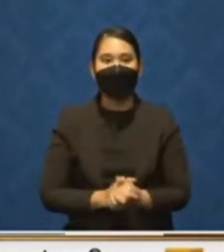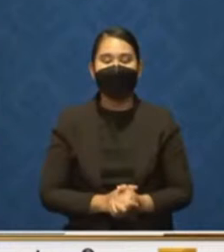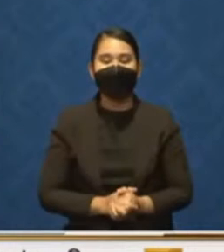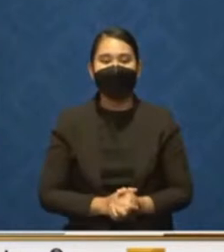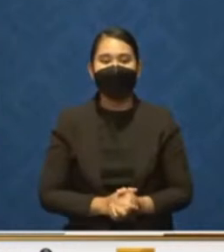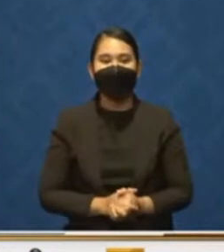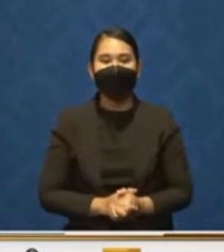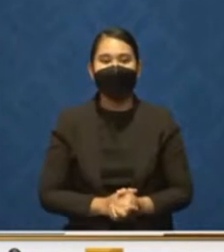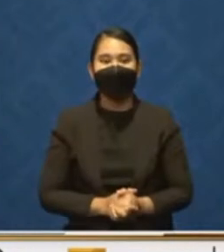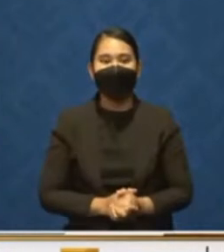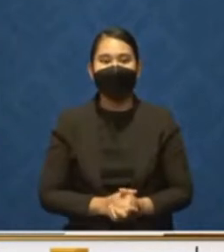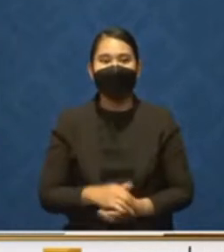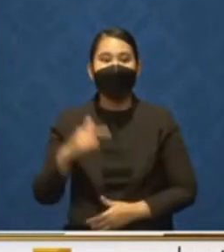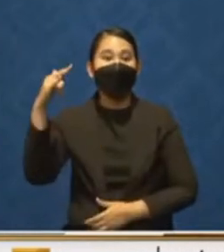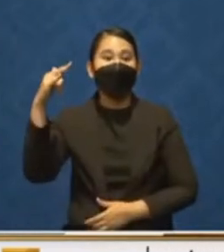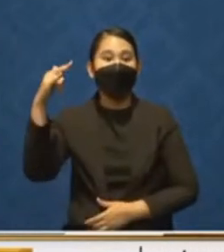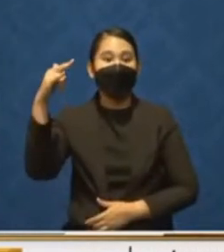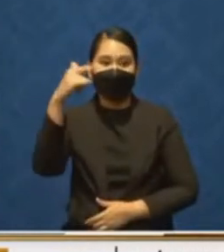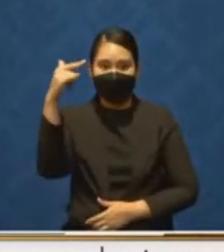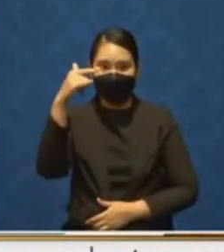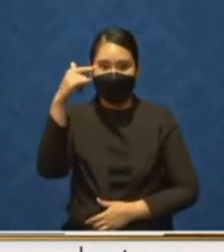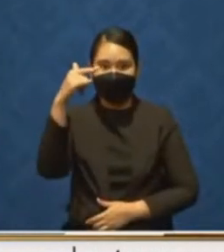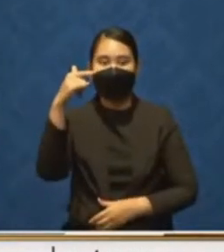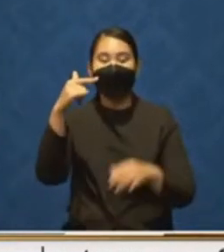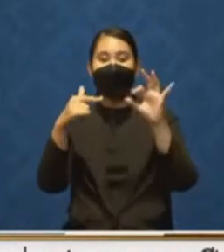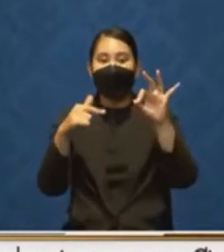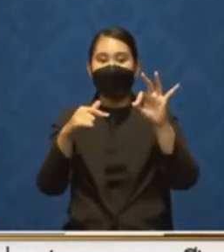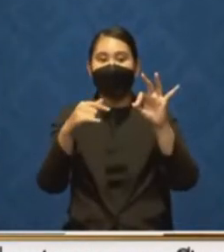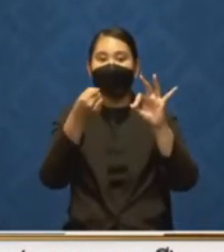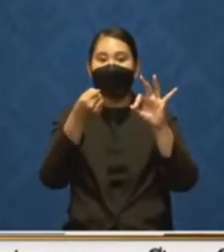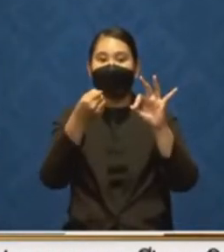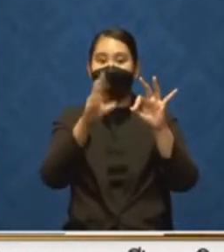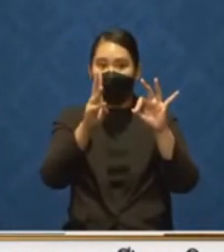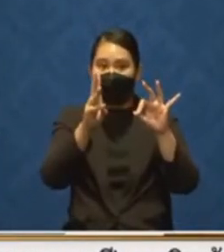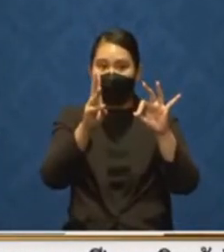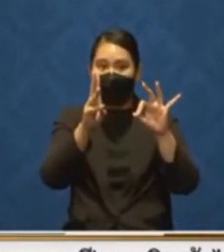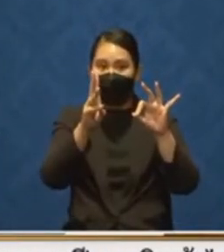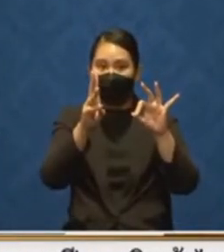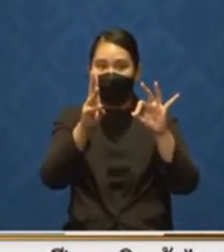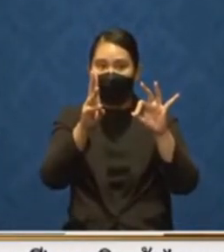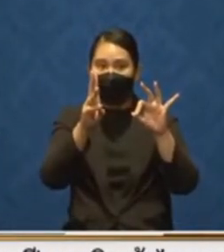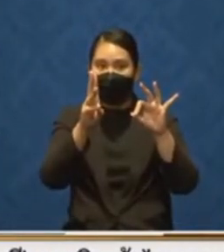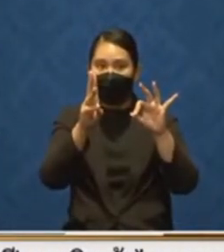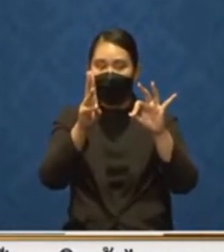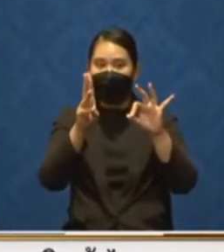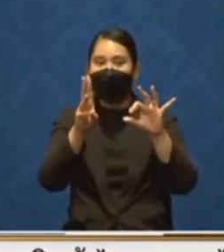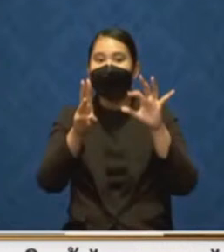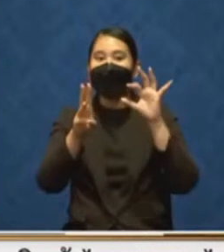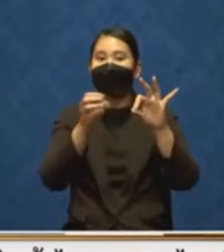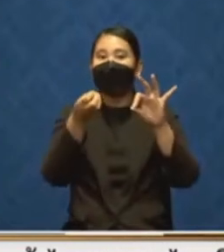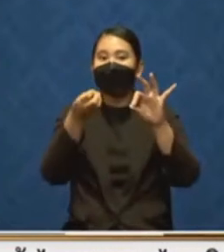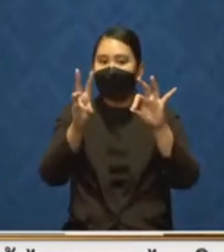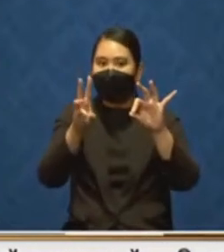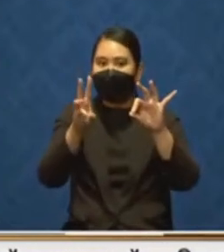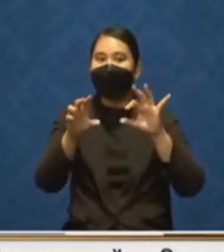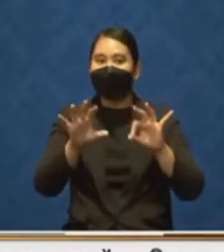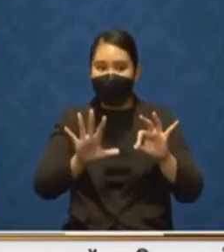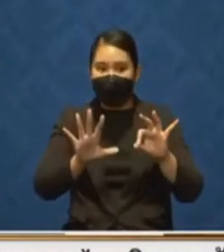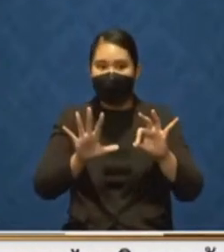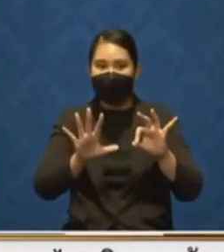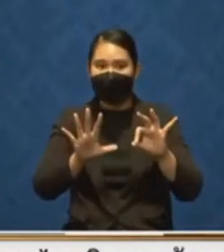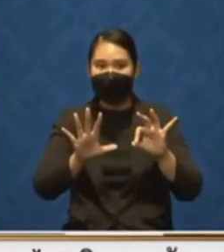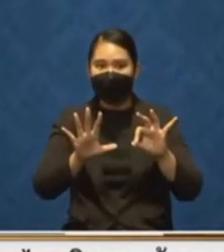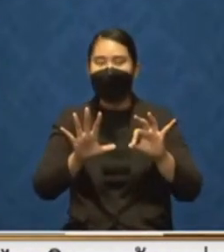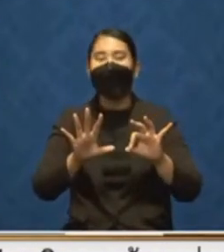ของเครื่องบินขับไล่โจมตีM16เนี่ยและ fแทนแทน M16กับ F5ดันขึ้นไปต้องปลด